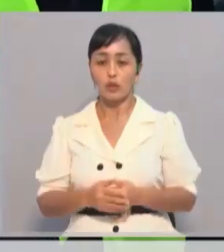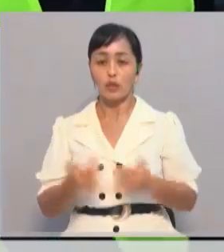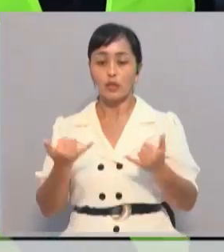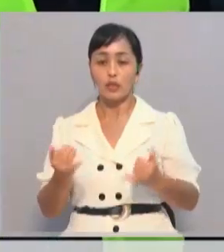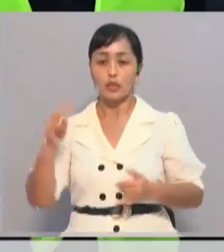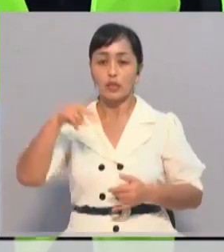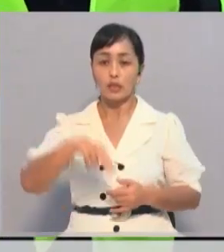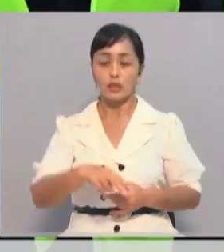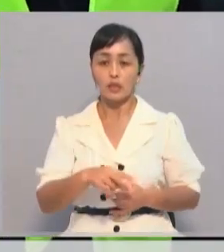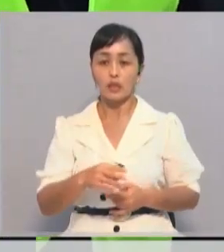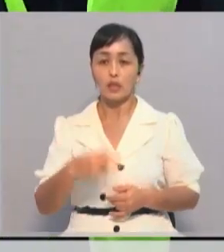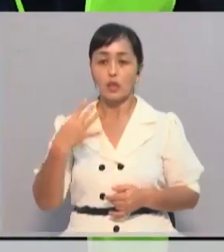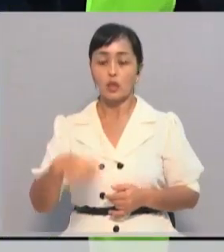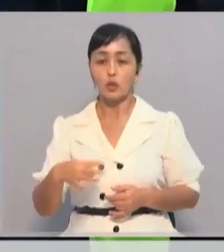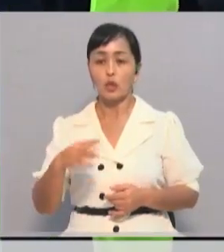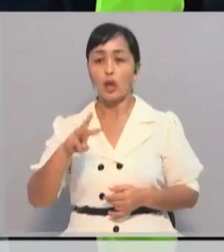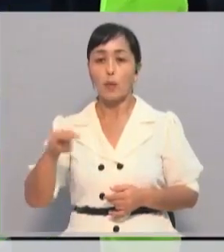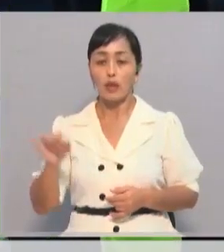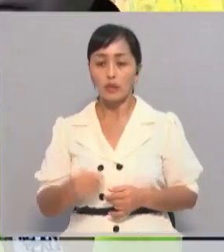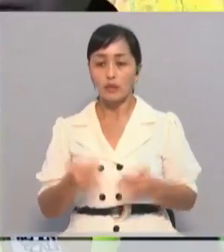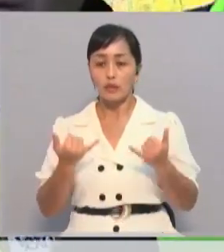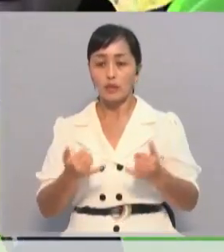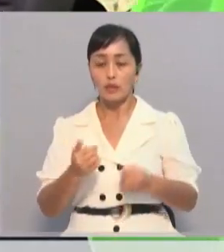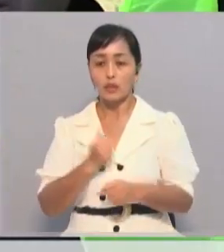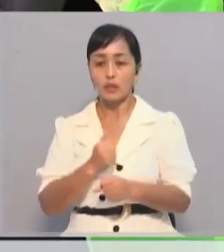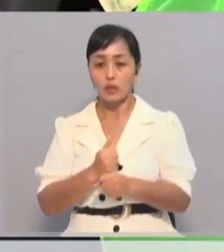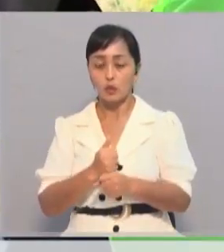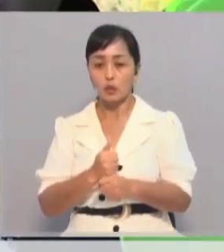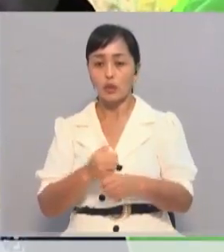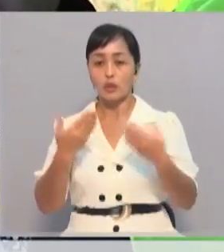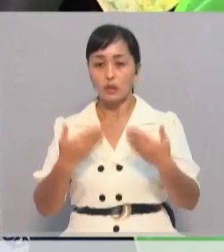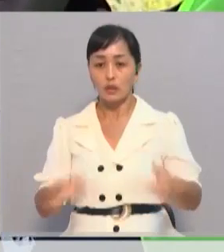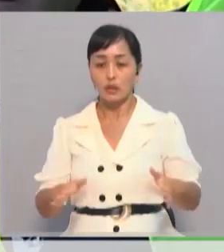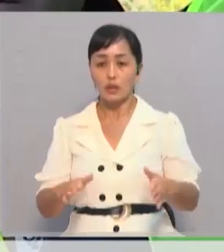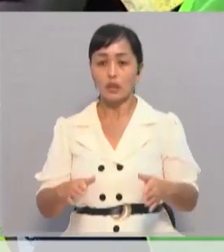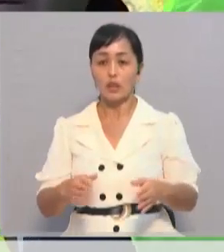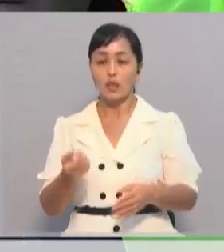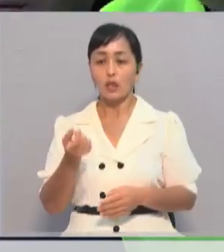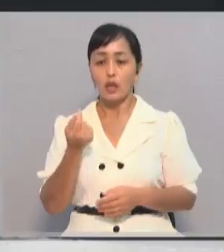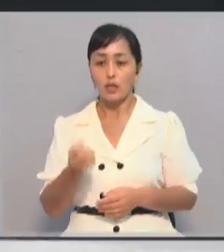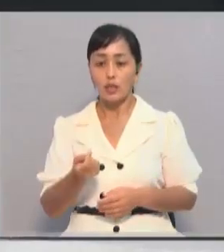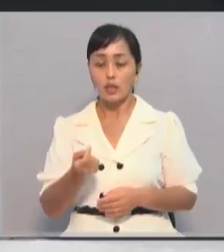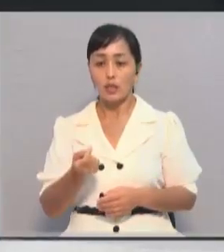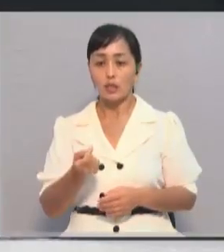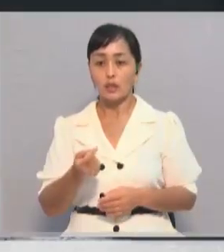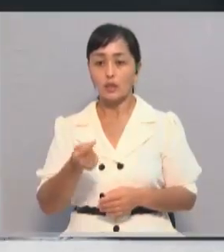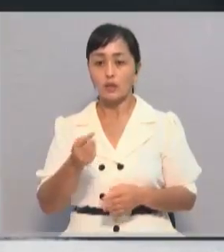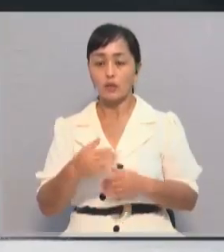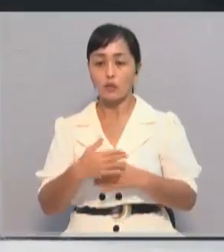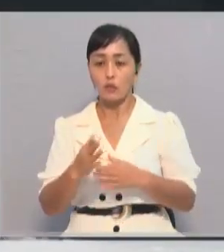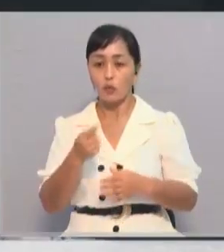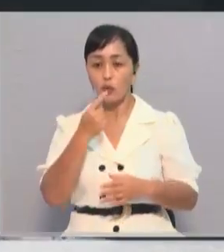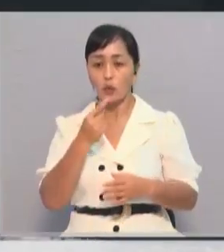длиной 840 метров. В настоящее время строительство объездной дороги завершено. Осталось завершить подъездные пункты. Пути к